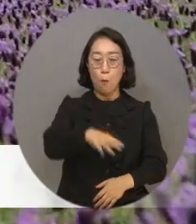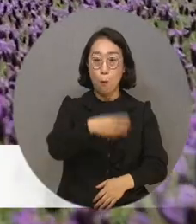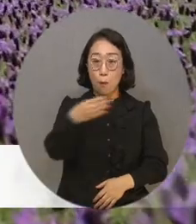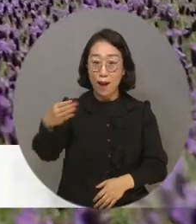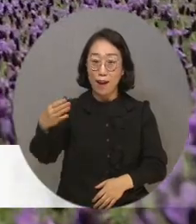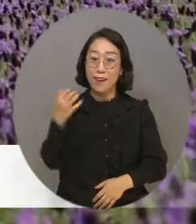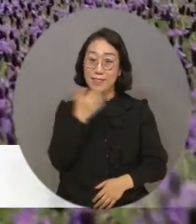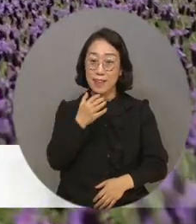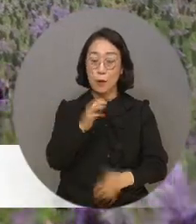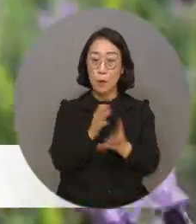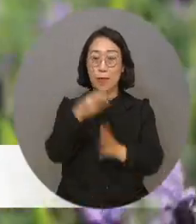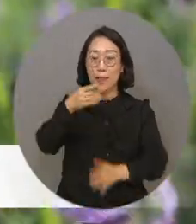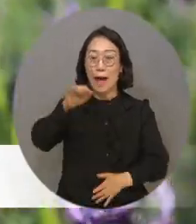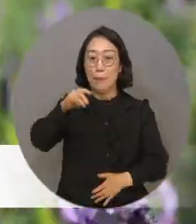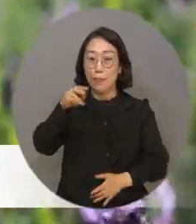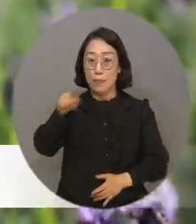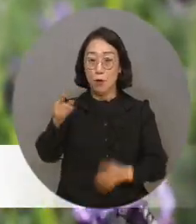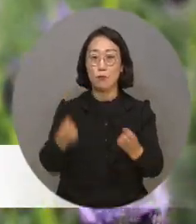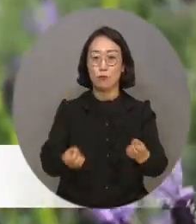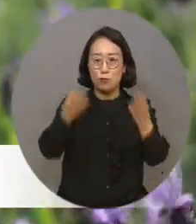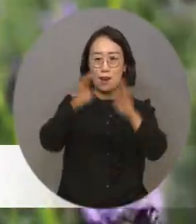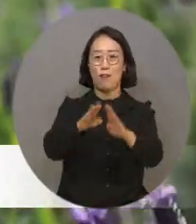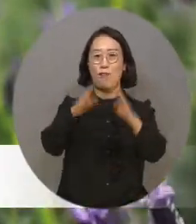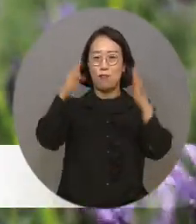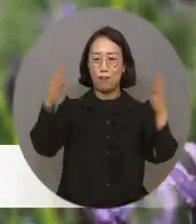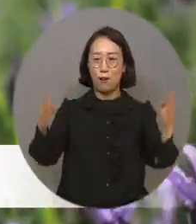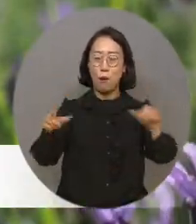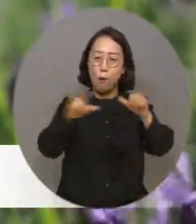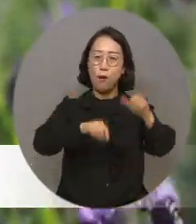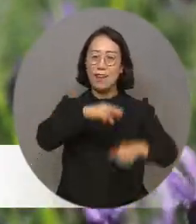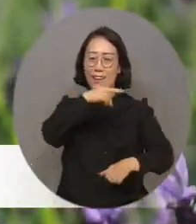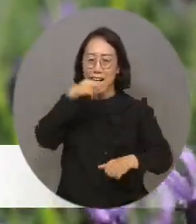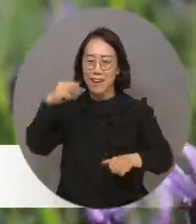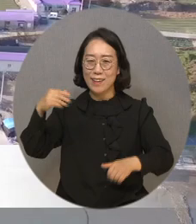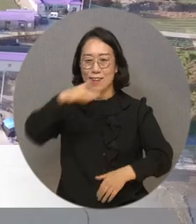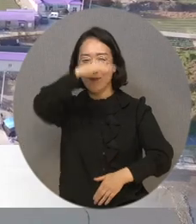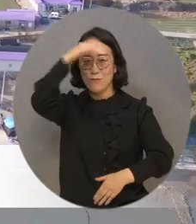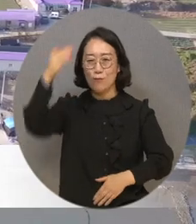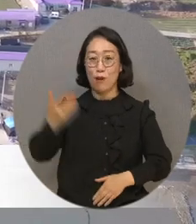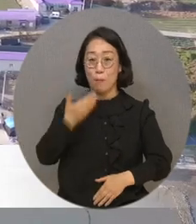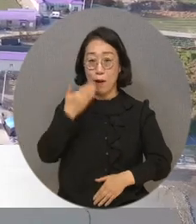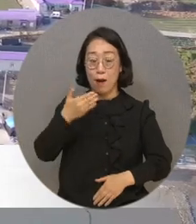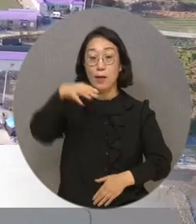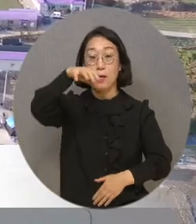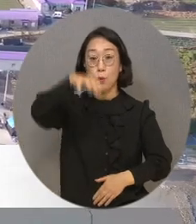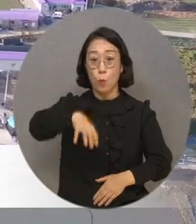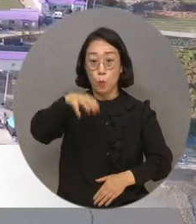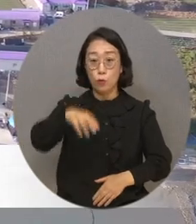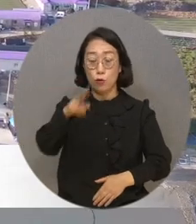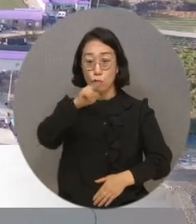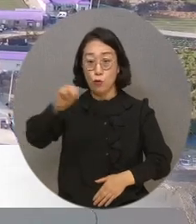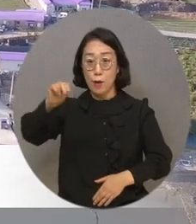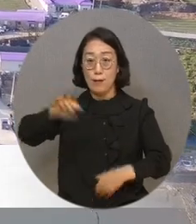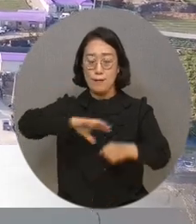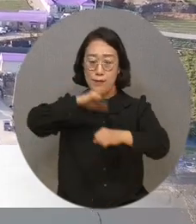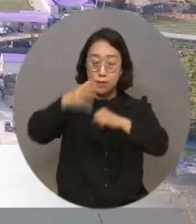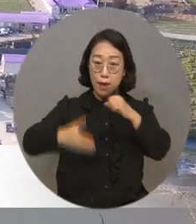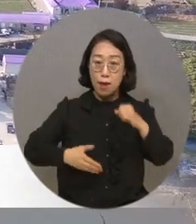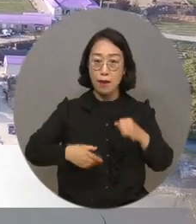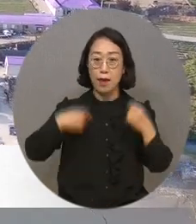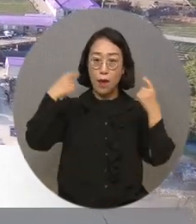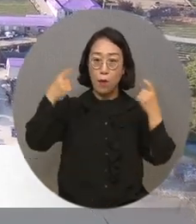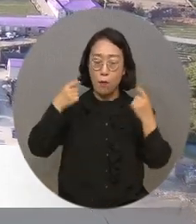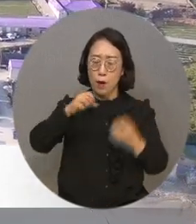라벤더 축제가 열려 싱그러운 5월의 향기를 선사합니다. 퍼플 섬은 UN 세계 최우수